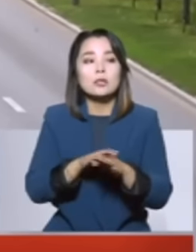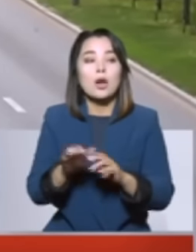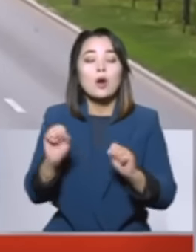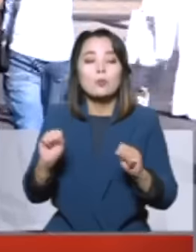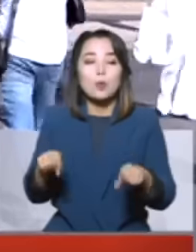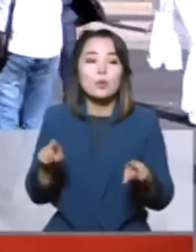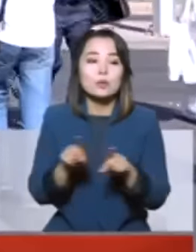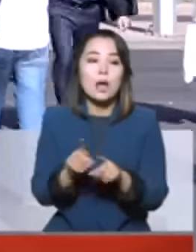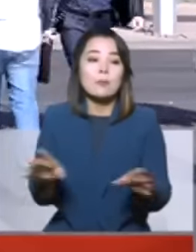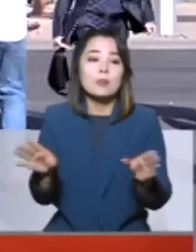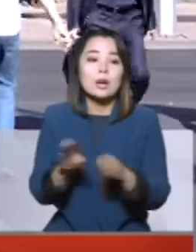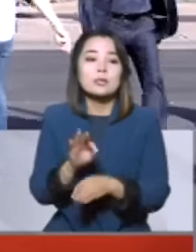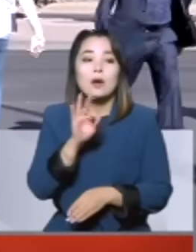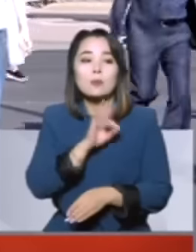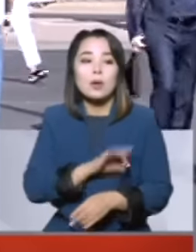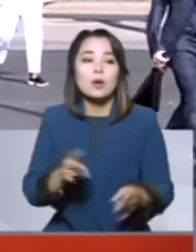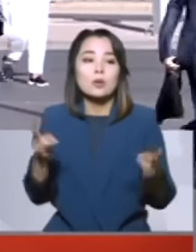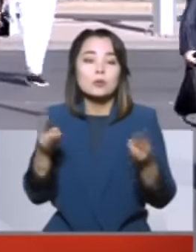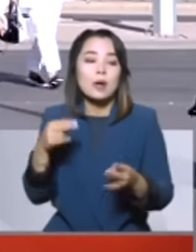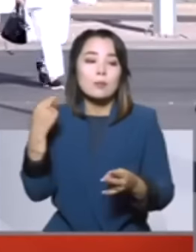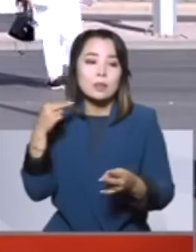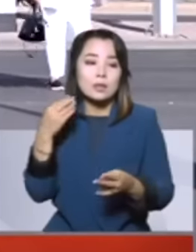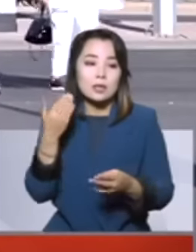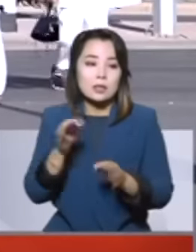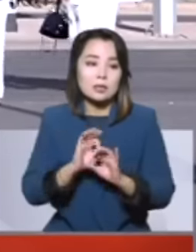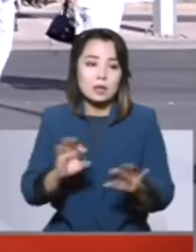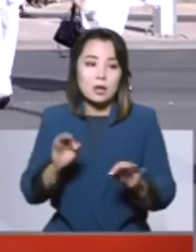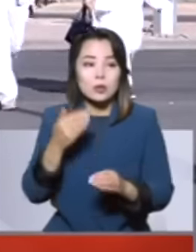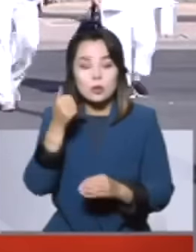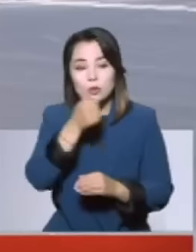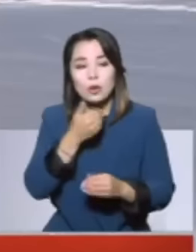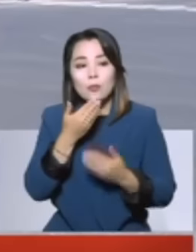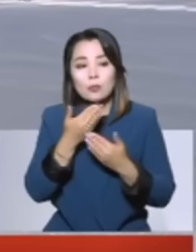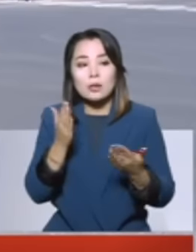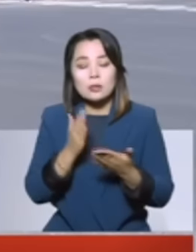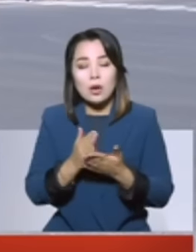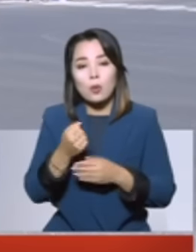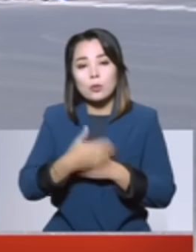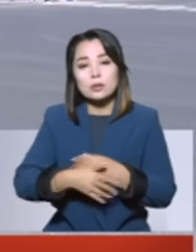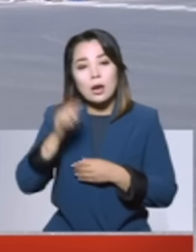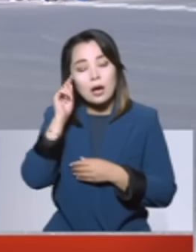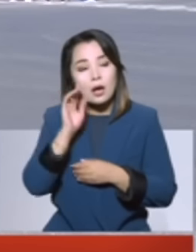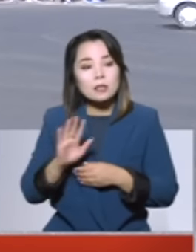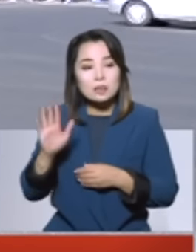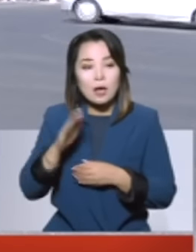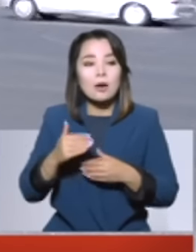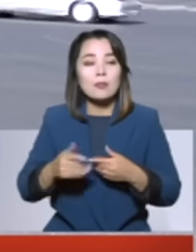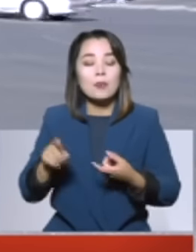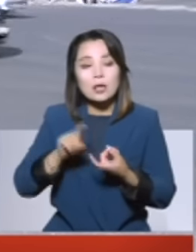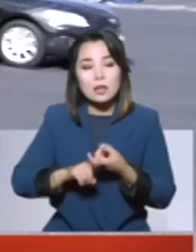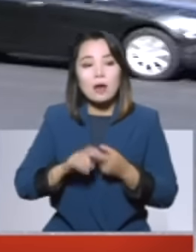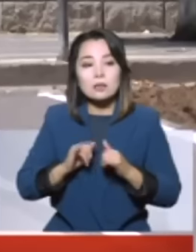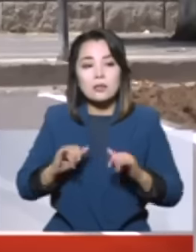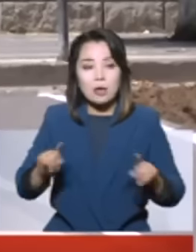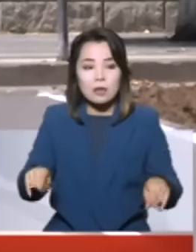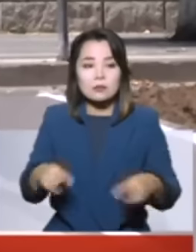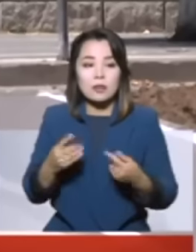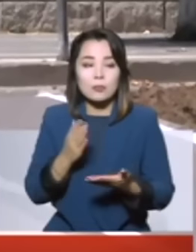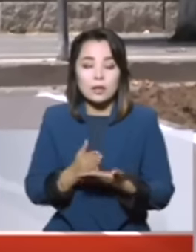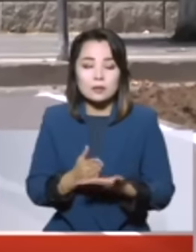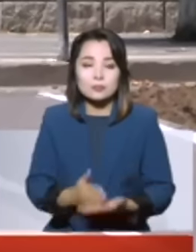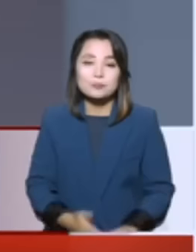мүмкіндікті бірлесе пайдалануымыз керек, деді президент. Соңғы жылдары Орталық Азия елдері арасындағы байланыста қарқынды дамып келеді.